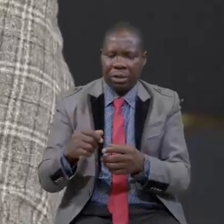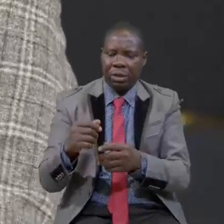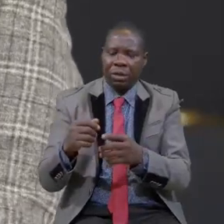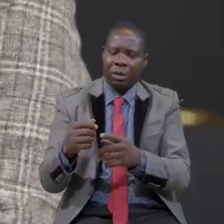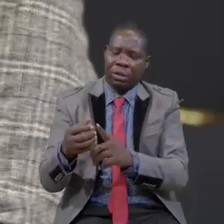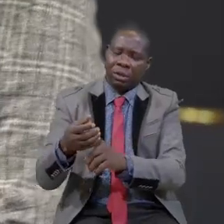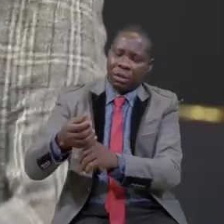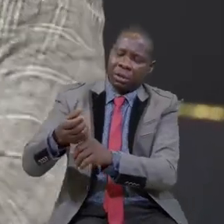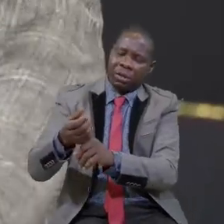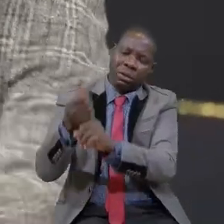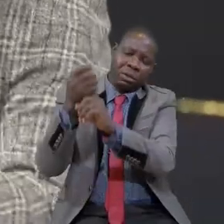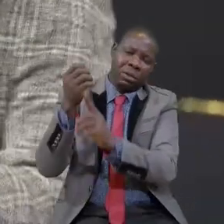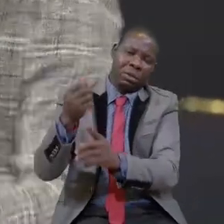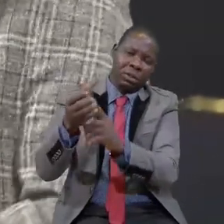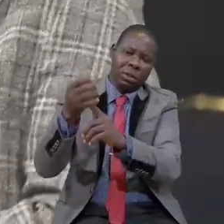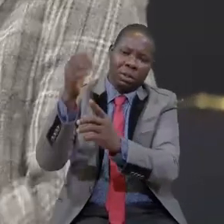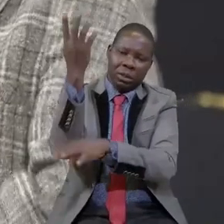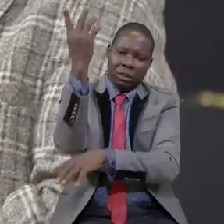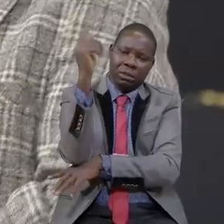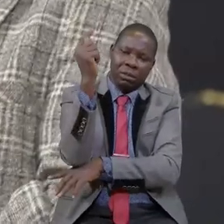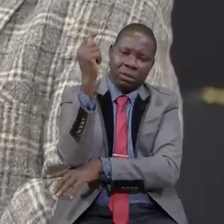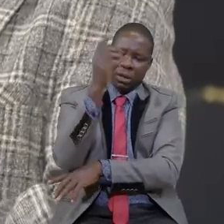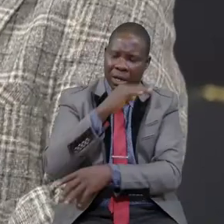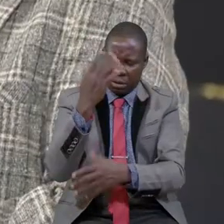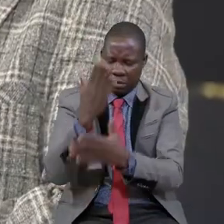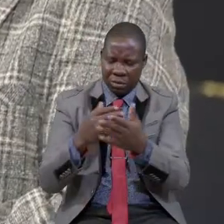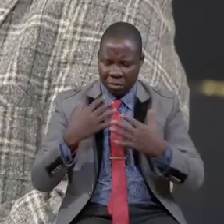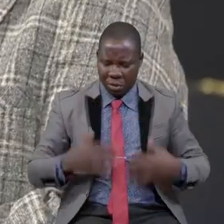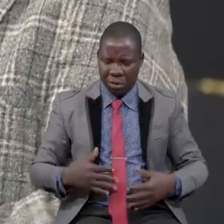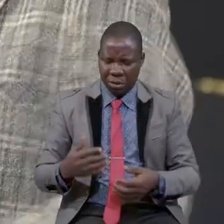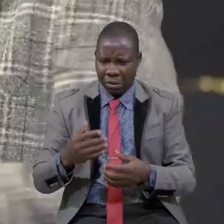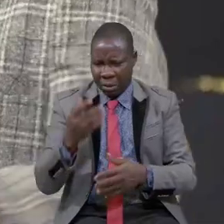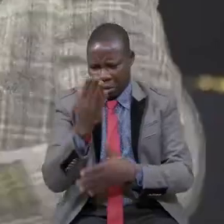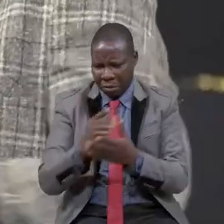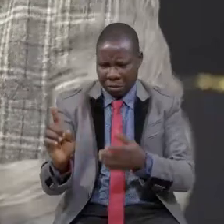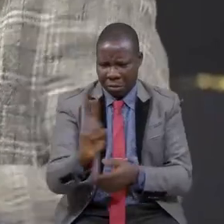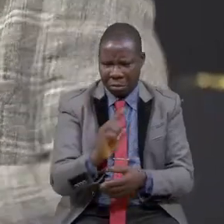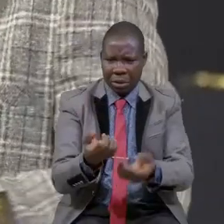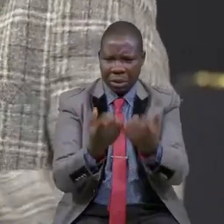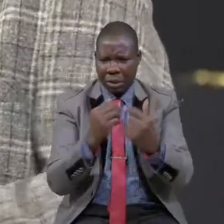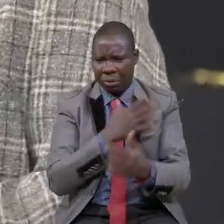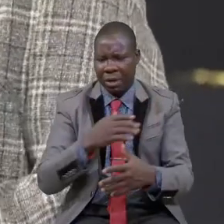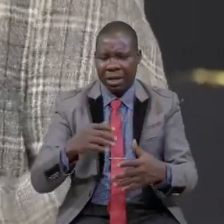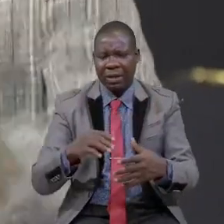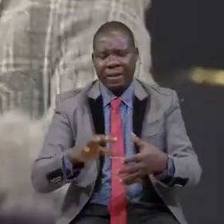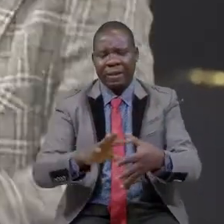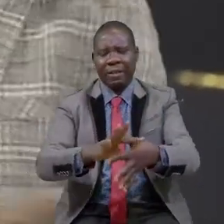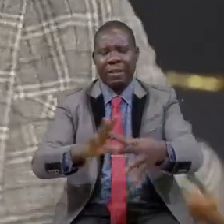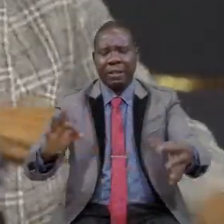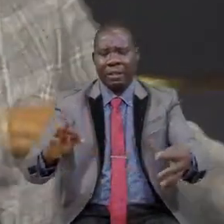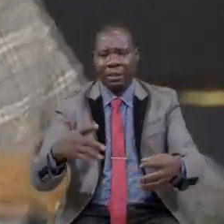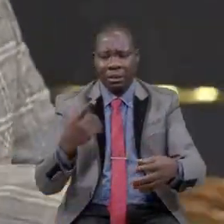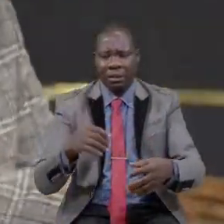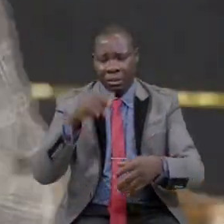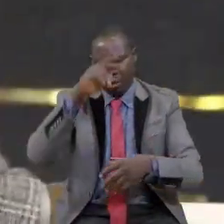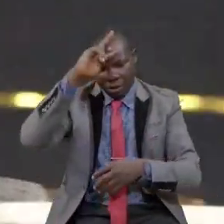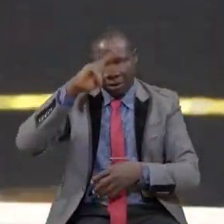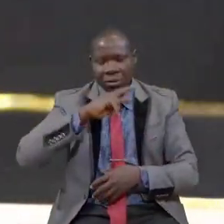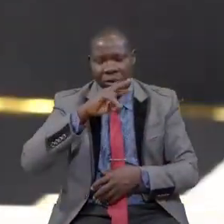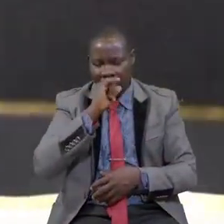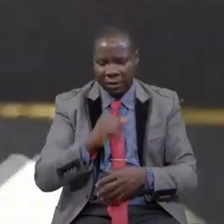détacher la corde pour affranchir la chèvre. Et la chèvre est en train de faire du